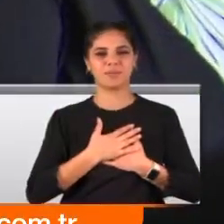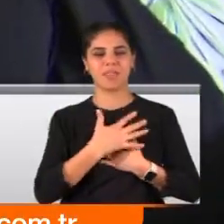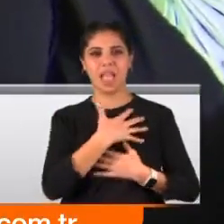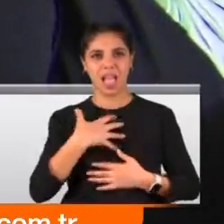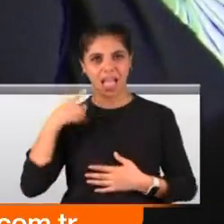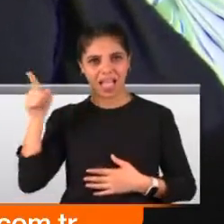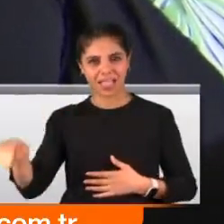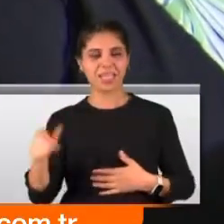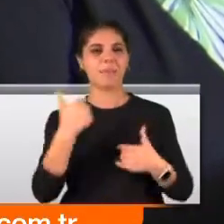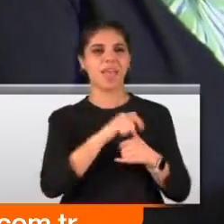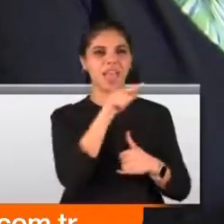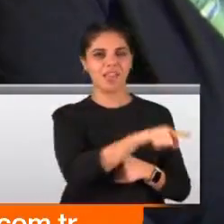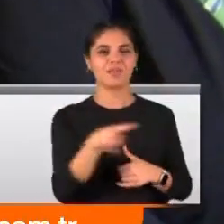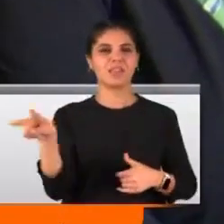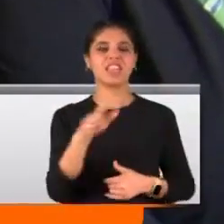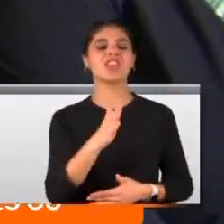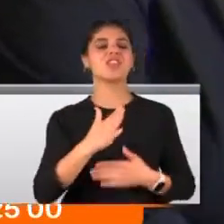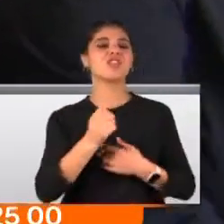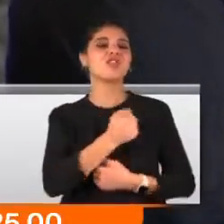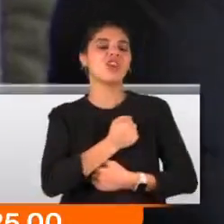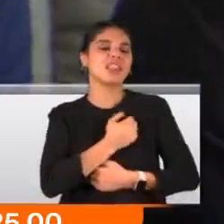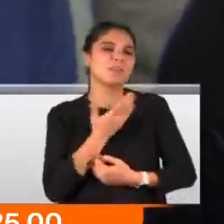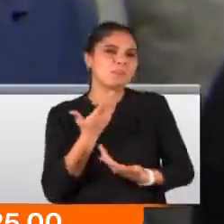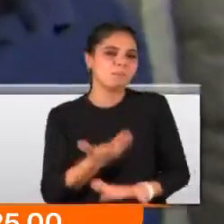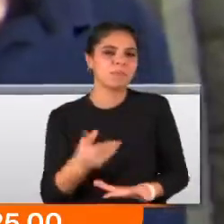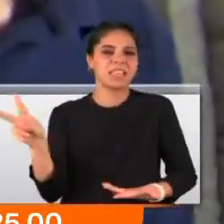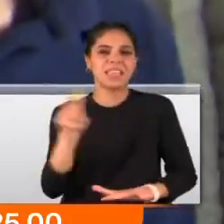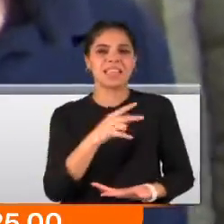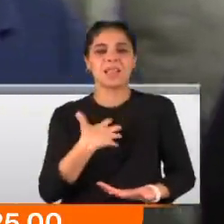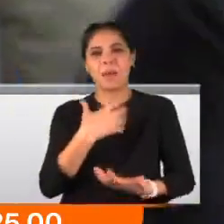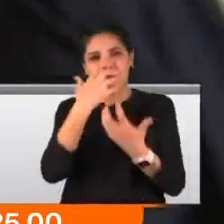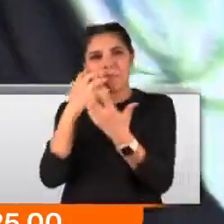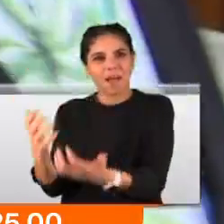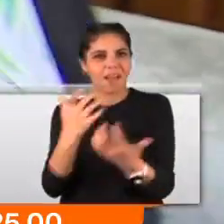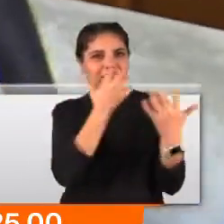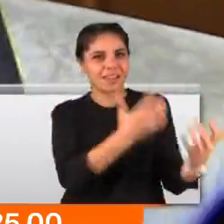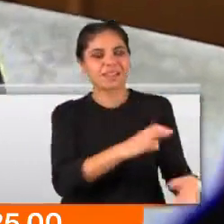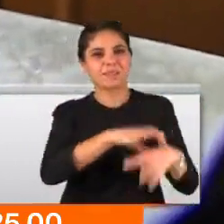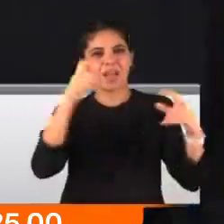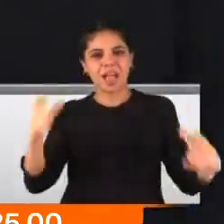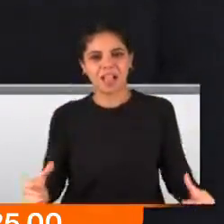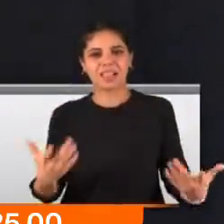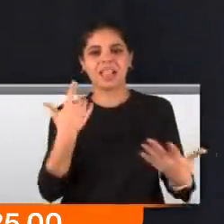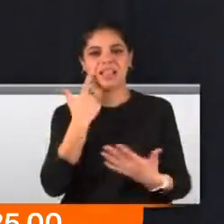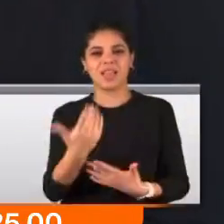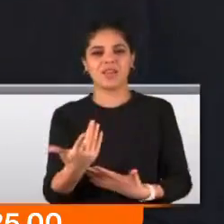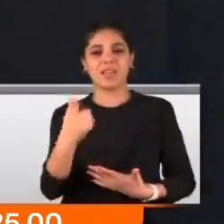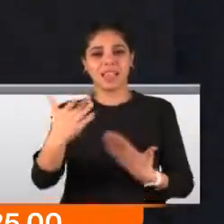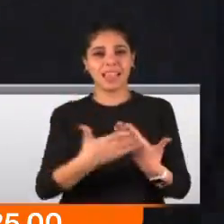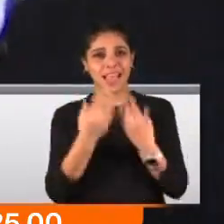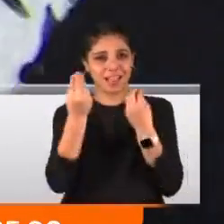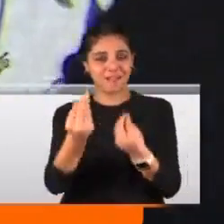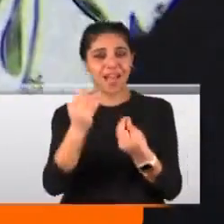annem bir anda eşim İkisi de canım Bir de ben baktım Bu süreçte hastane yoğunluğu falan